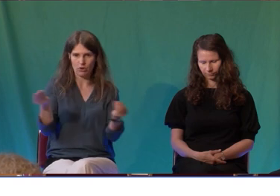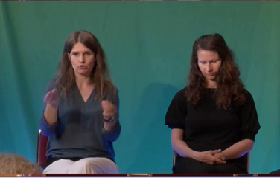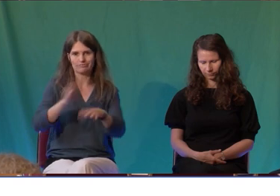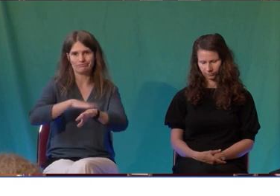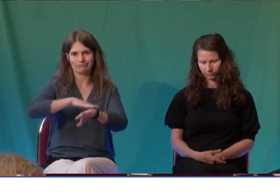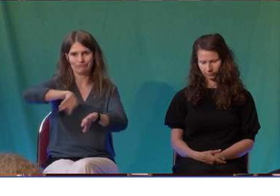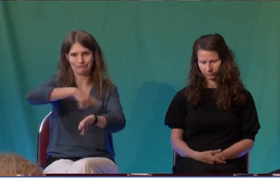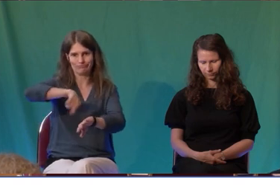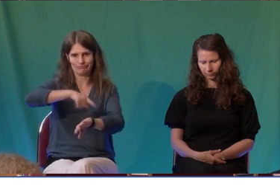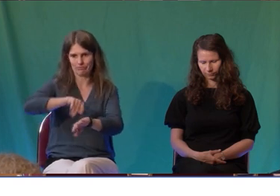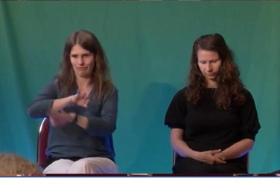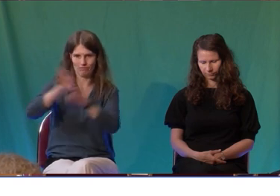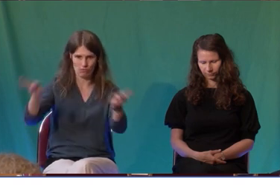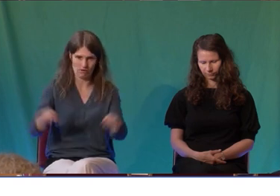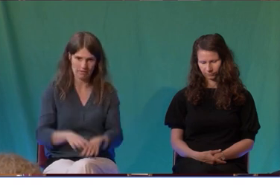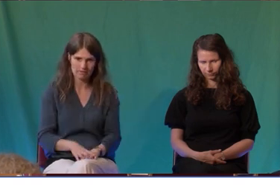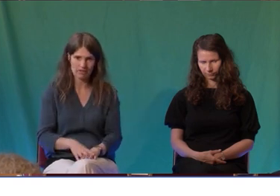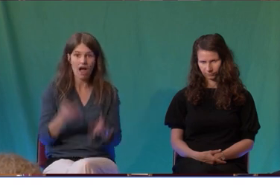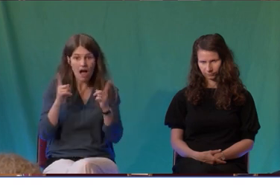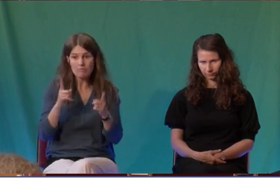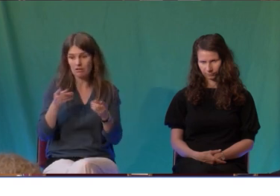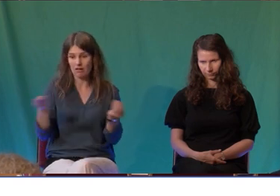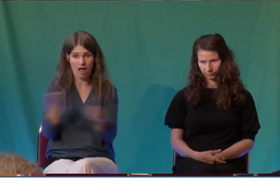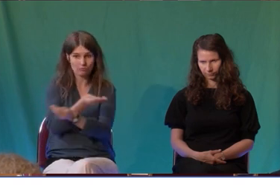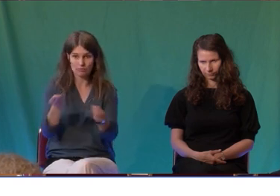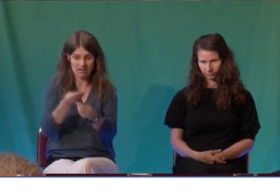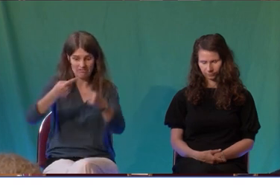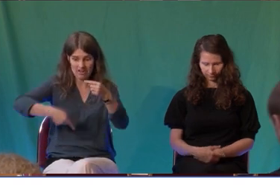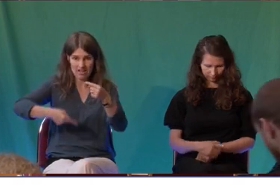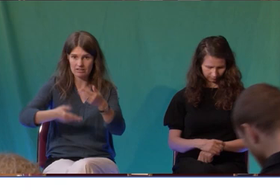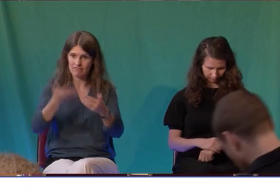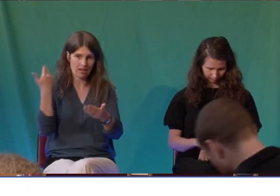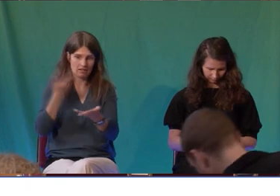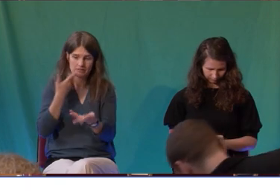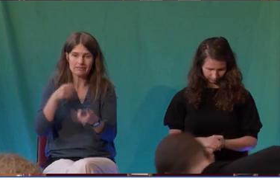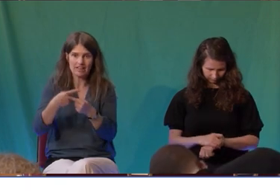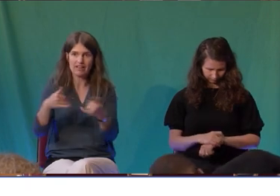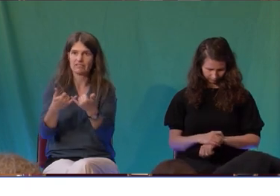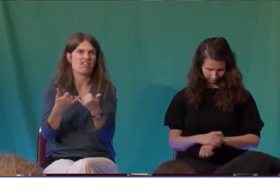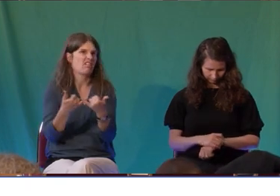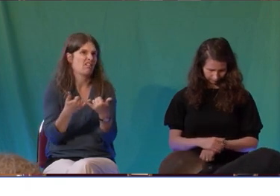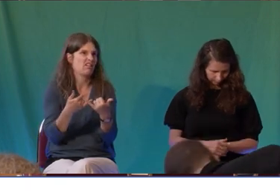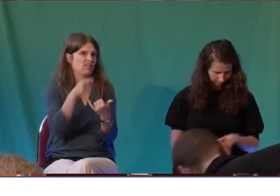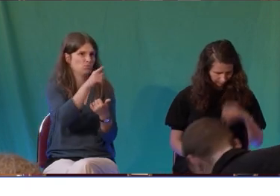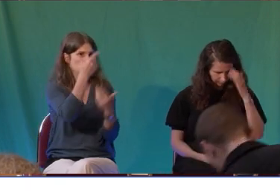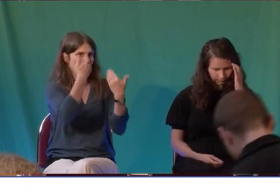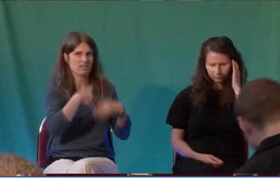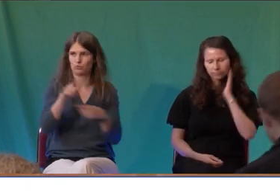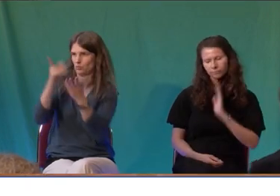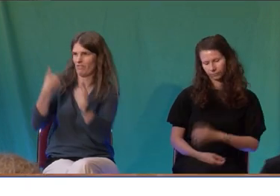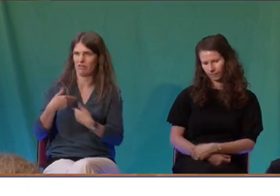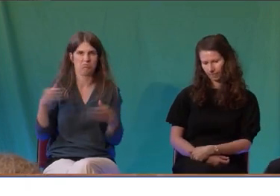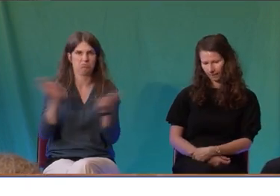ja und das wenn die Absprachen fehlen dass für manchmal für Eltern auch ein bisschen undurchsichtig und verwirrend ist und